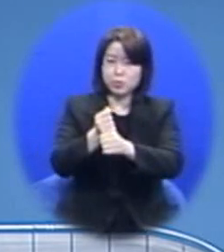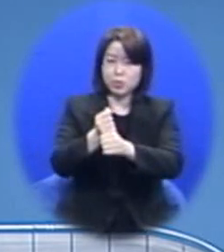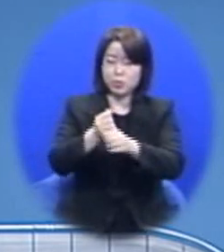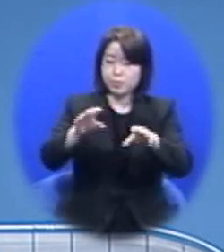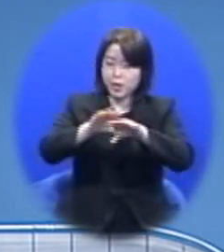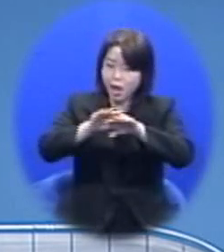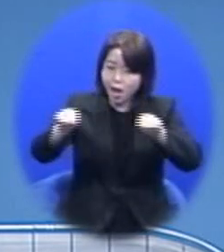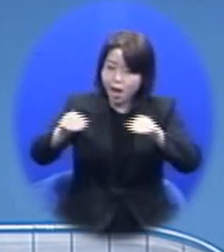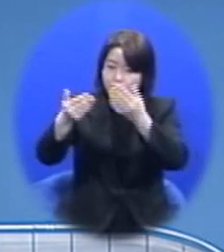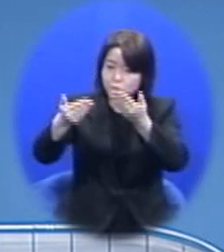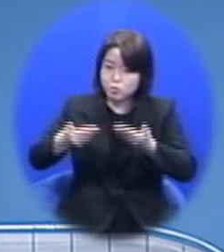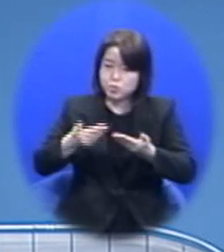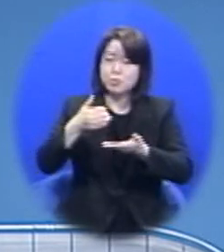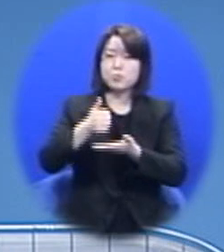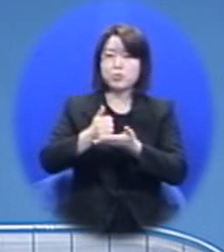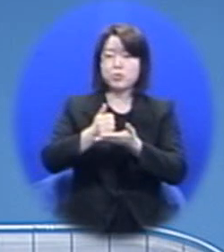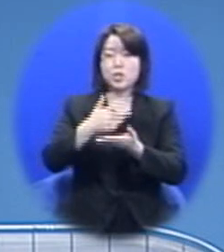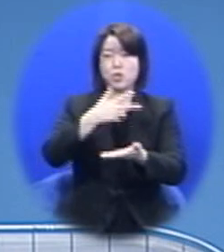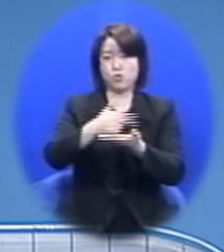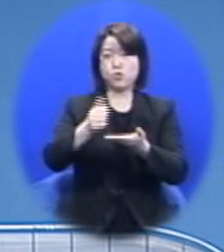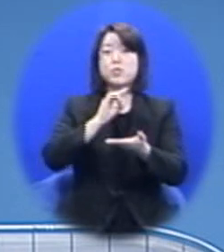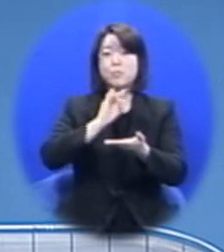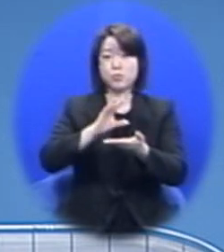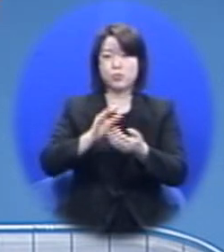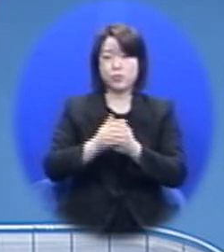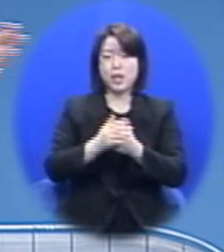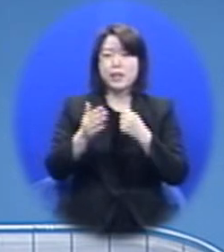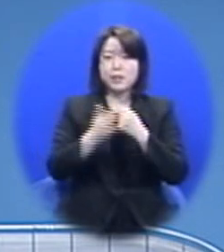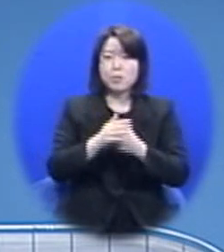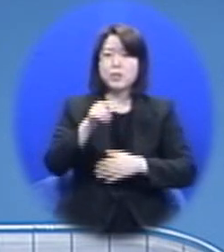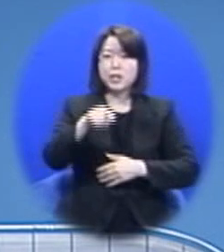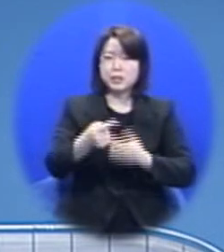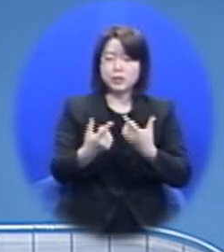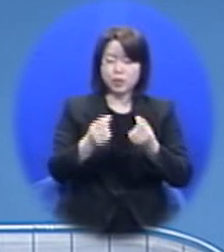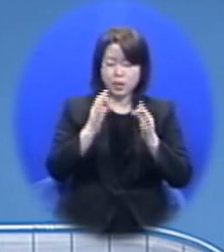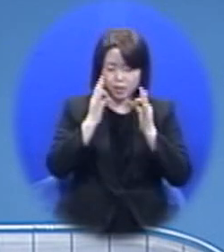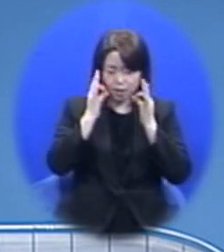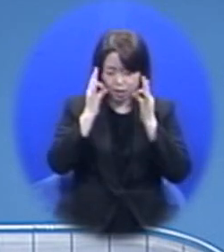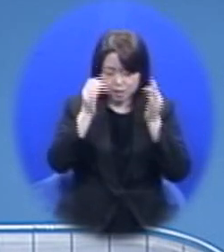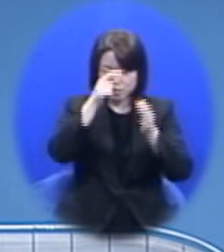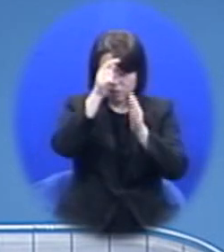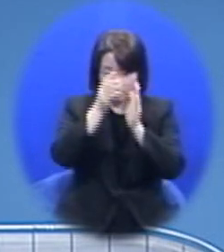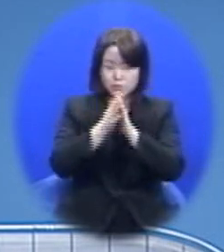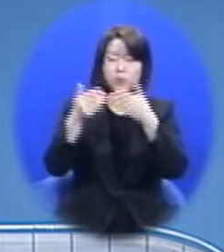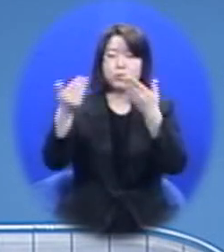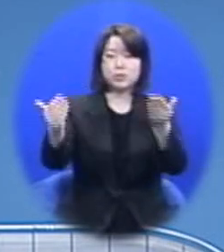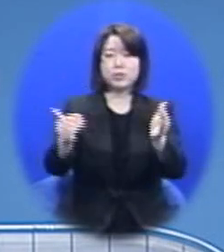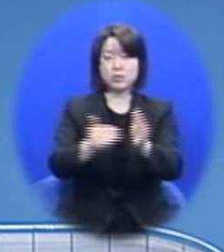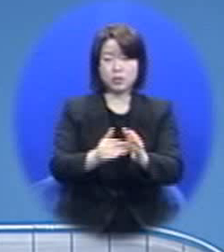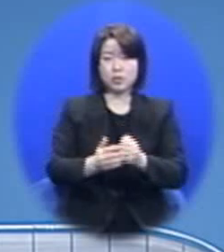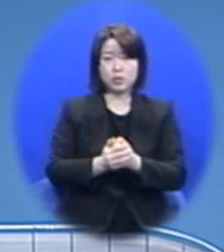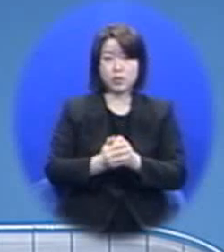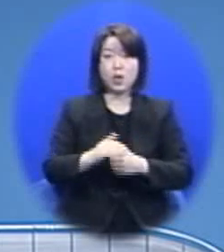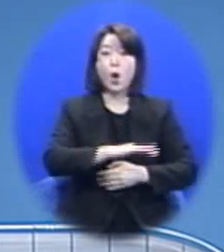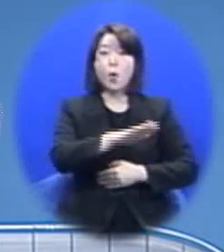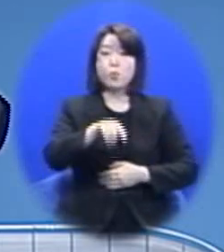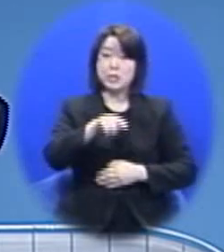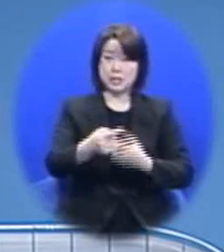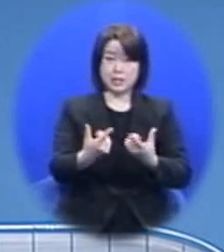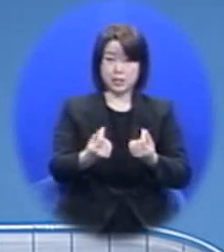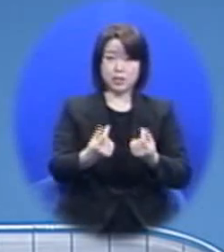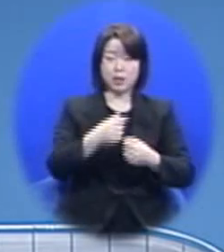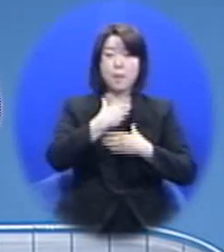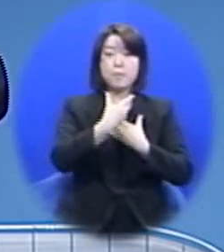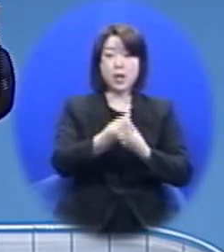해결해 주실 분은 주님밖에 없었어요. 그래서 그렇게 간절히 기도했어요. 우리는 이렇게 편안하게